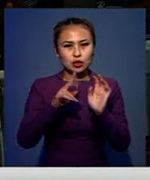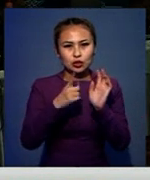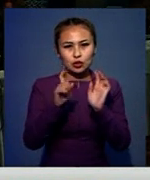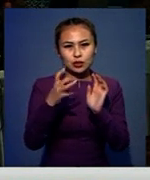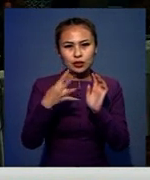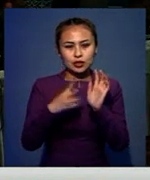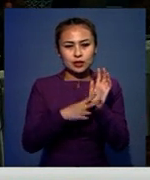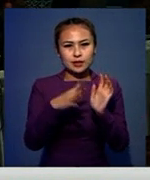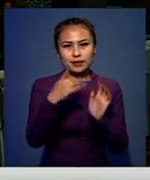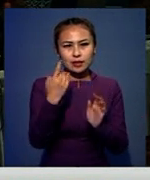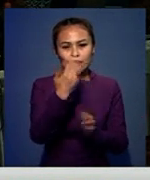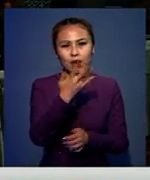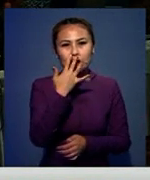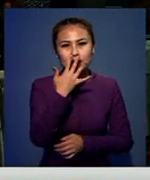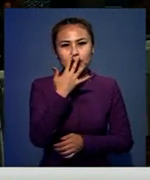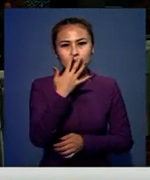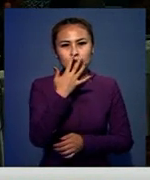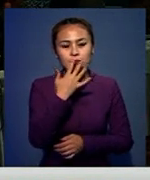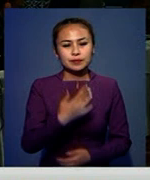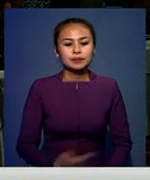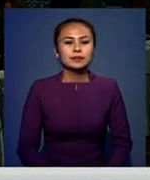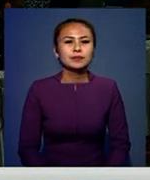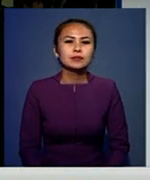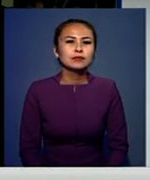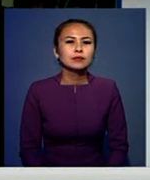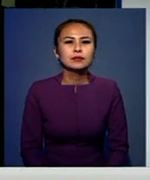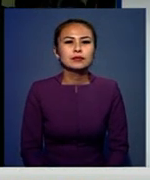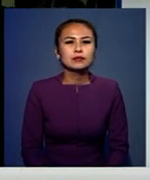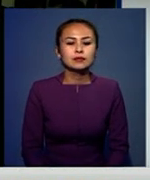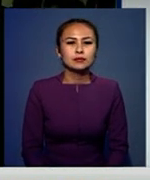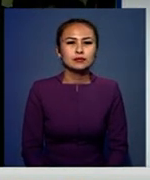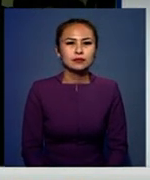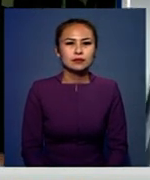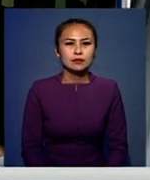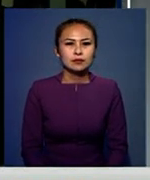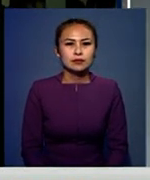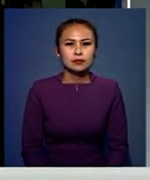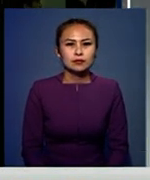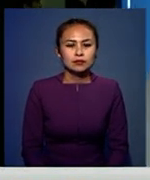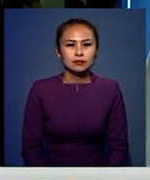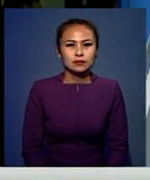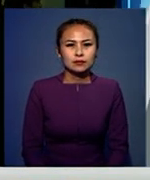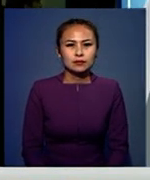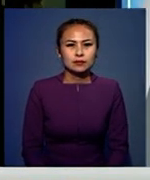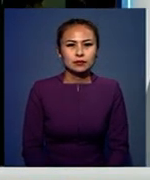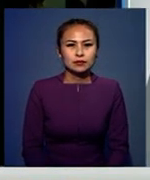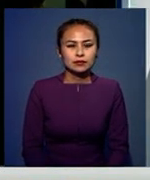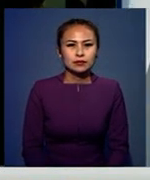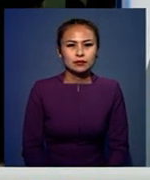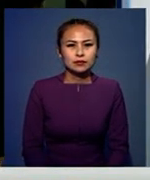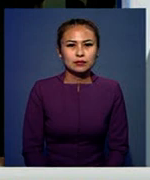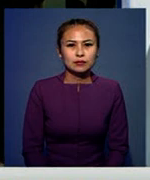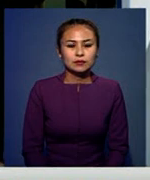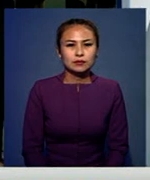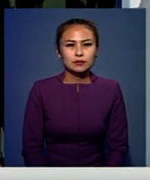байқаушы, 41 шет мемлекеттерден келген. Әнуарбек, әзірге мендегі бар ақпарат осы. Тағы да халықаралық байқаушылар